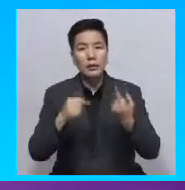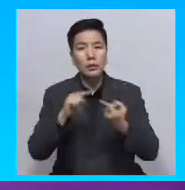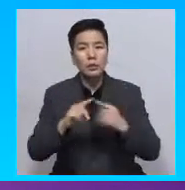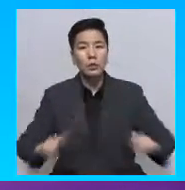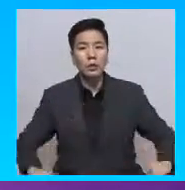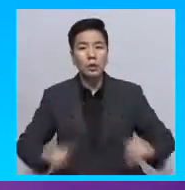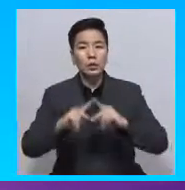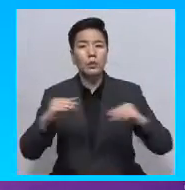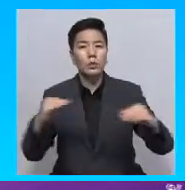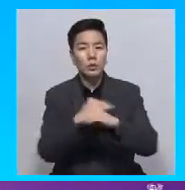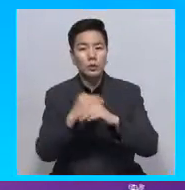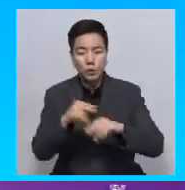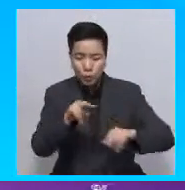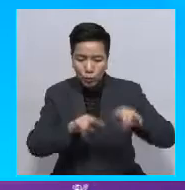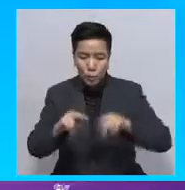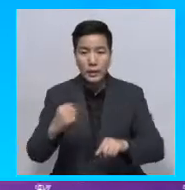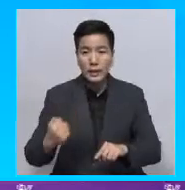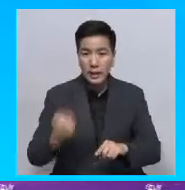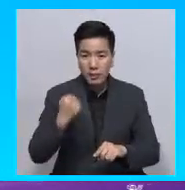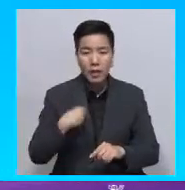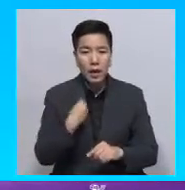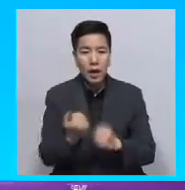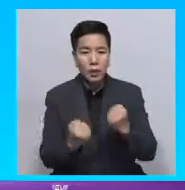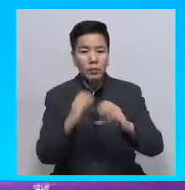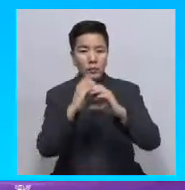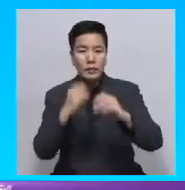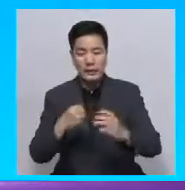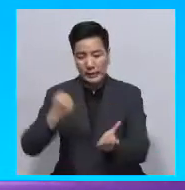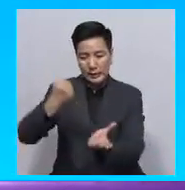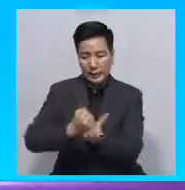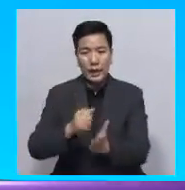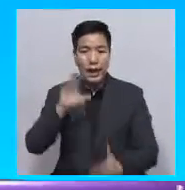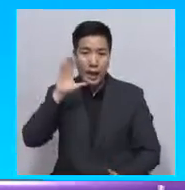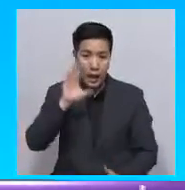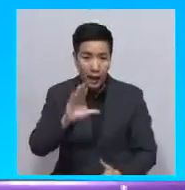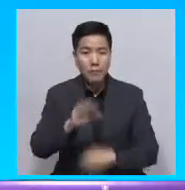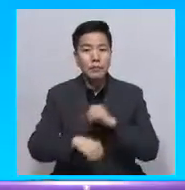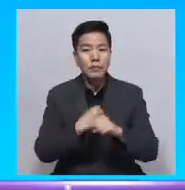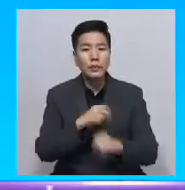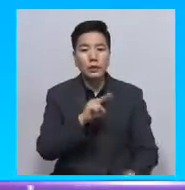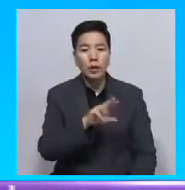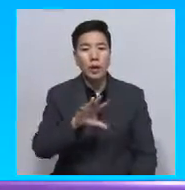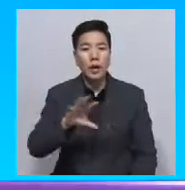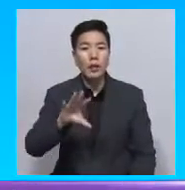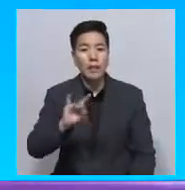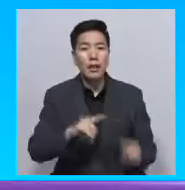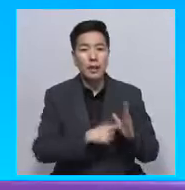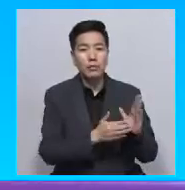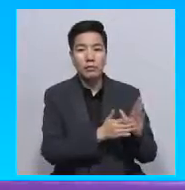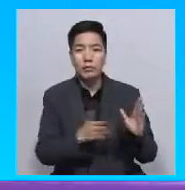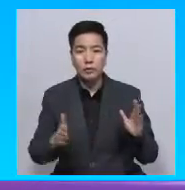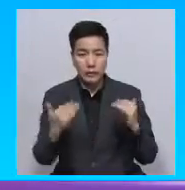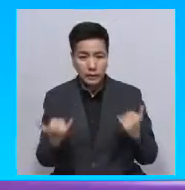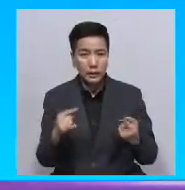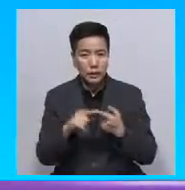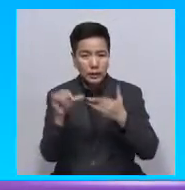ระทรวงคมนาคมนั้นมีการตรวจสอบอย่างเข้มงวดไม่ให้รถโดยสาร2 ชั้นต่อทะเบียนตั้งแต่ปี2558เป็นต้นมาค่ะแล้